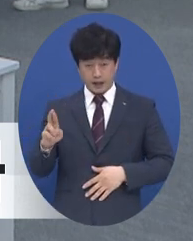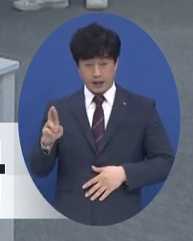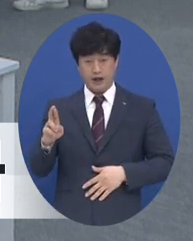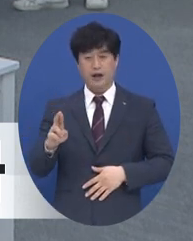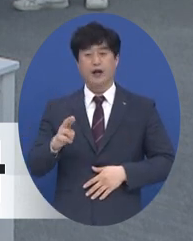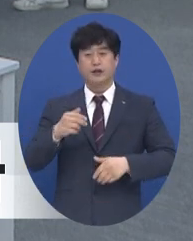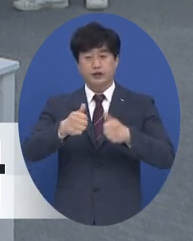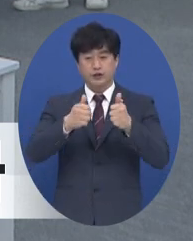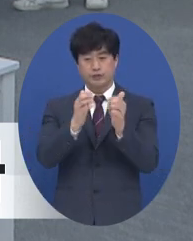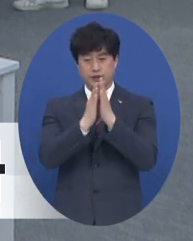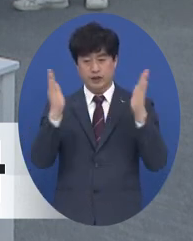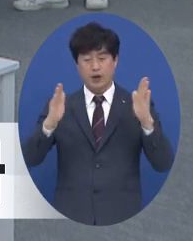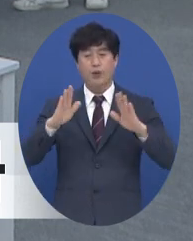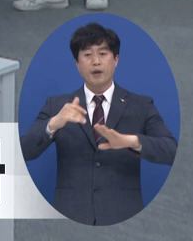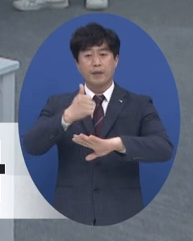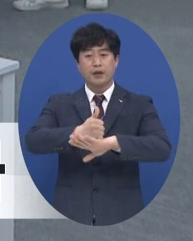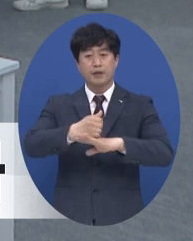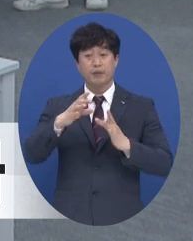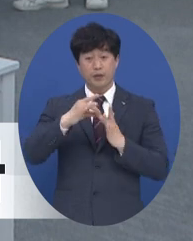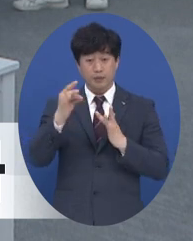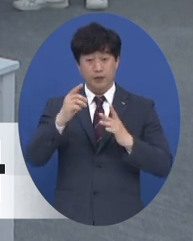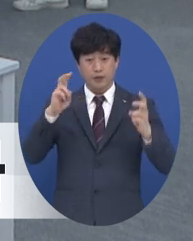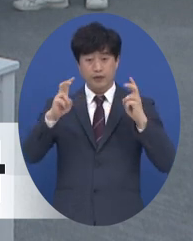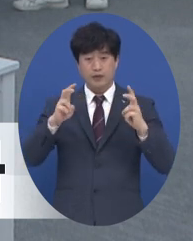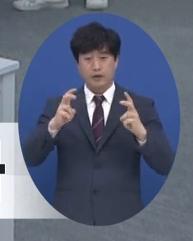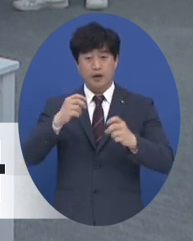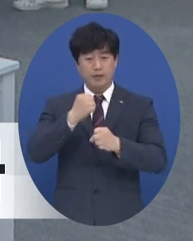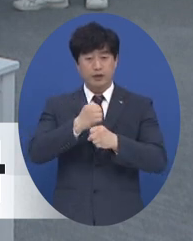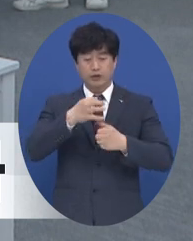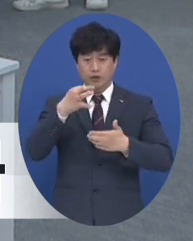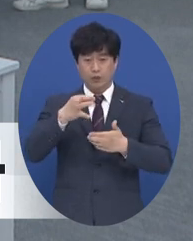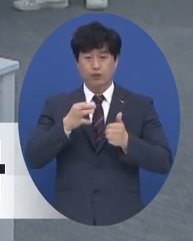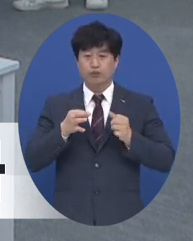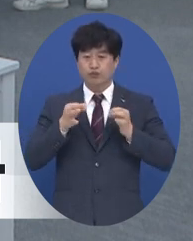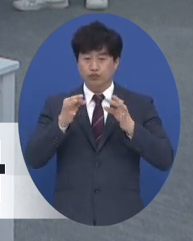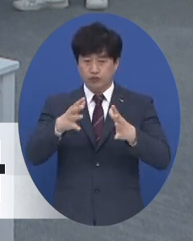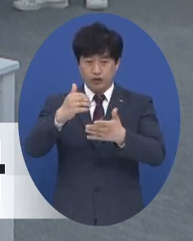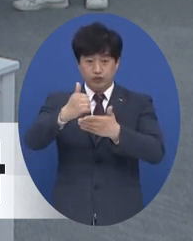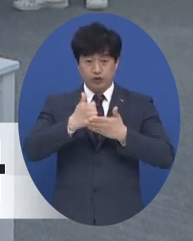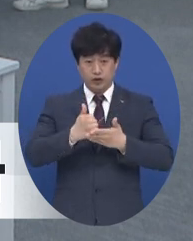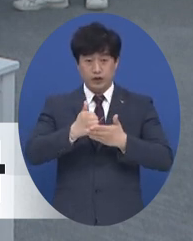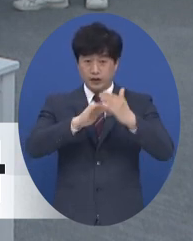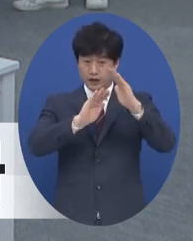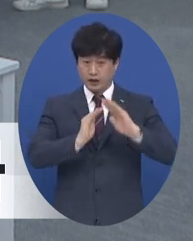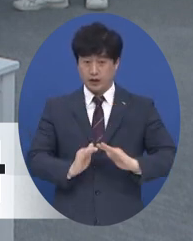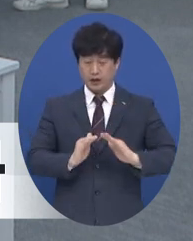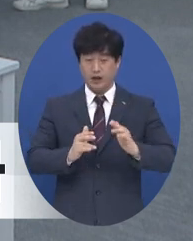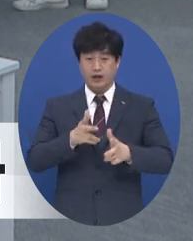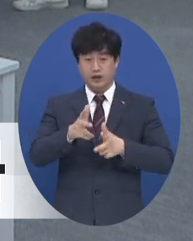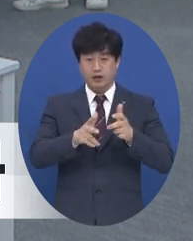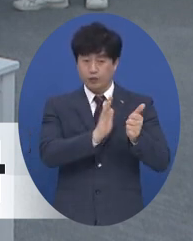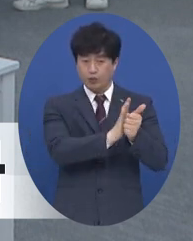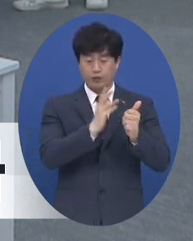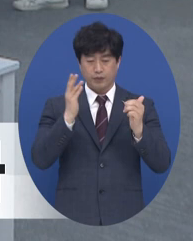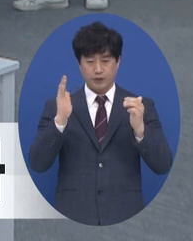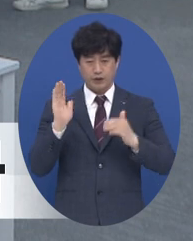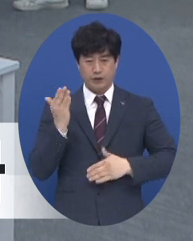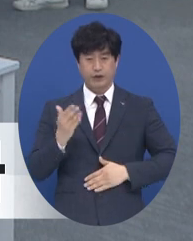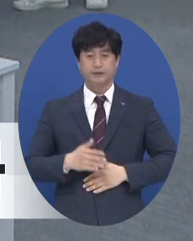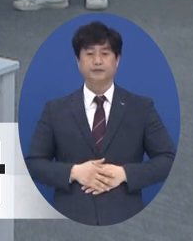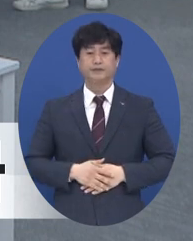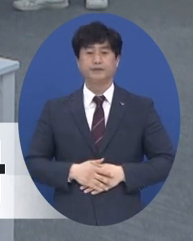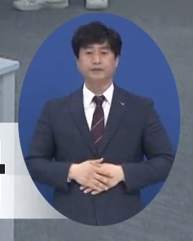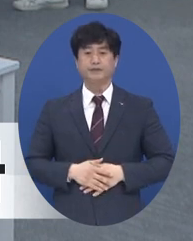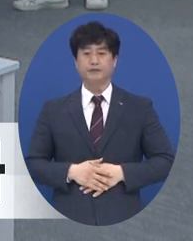열었는데요 올해 최종 선발된 기업들은 개발 자금 부터 투자유치 까지 단계별로 사업화를 지원받게 됩니다